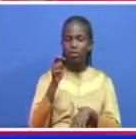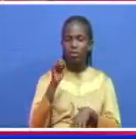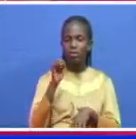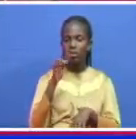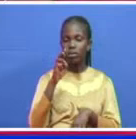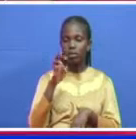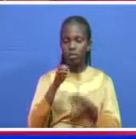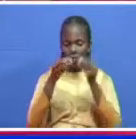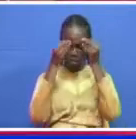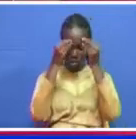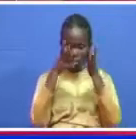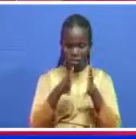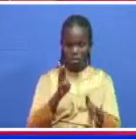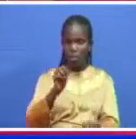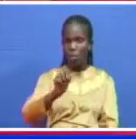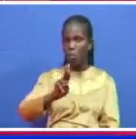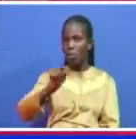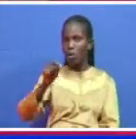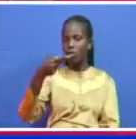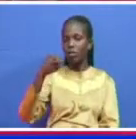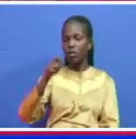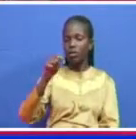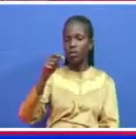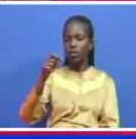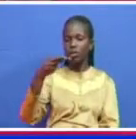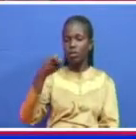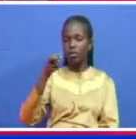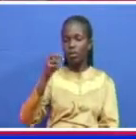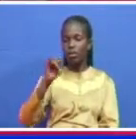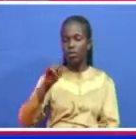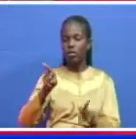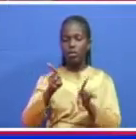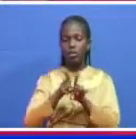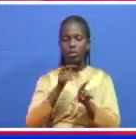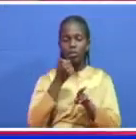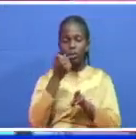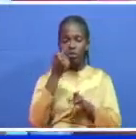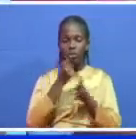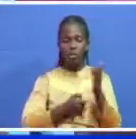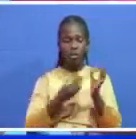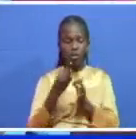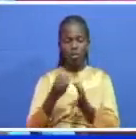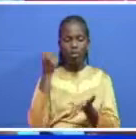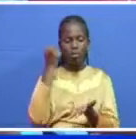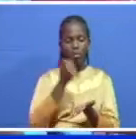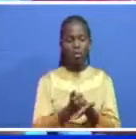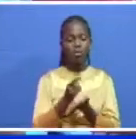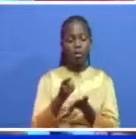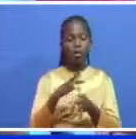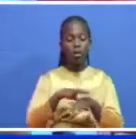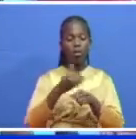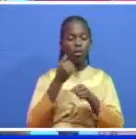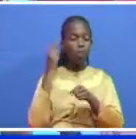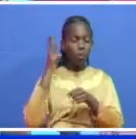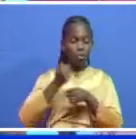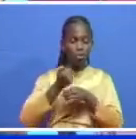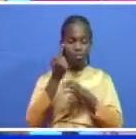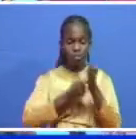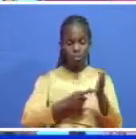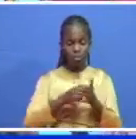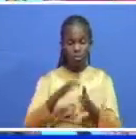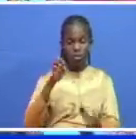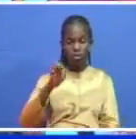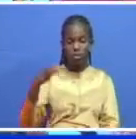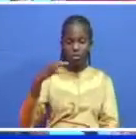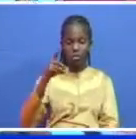adini ya mudhethe ni kuyamala. Motinda ingi ni wasia kana kwata mwanya usu ya kaikithia alimu masukulu sia nasare kana